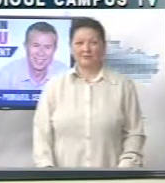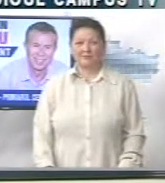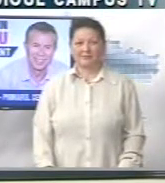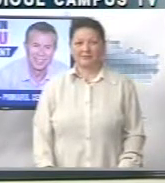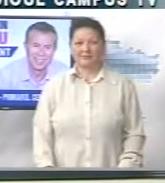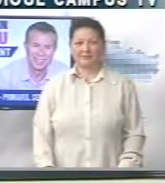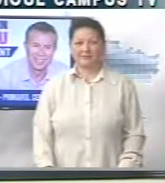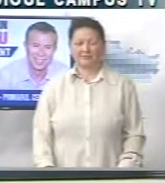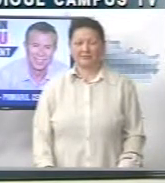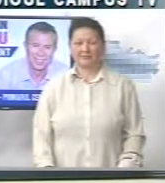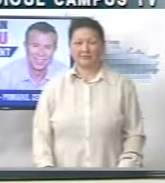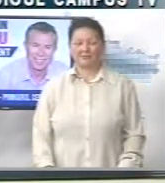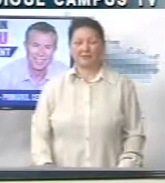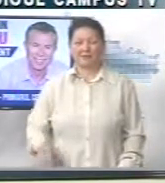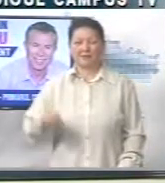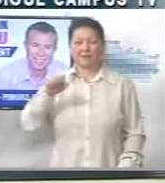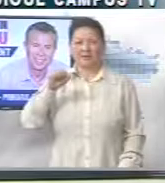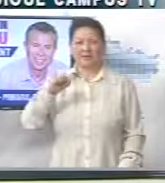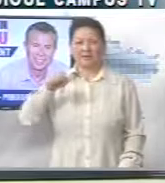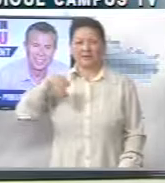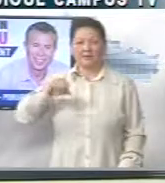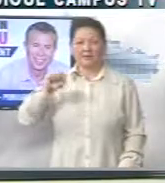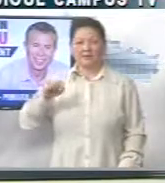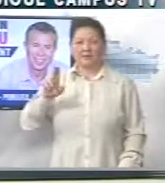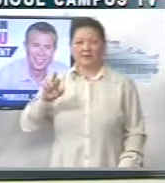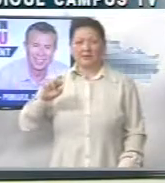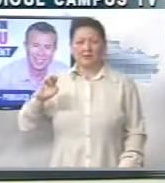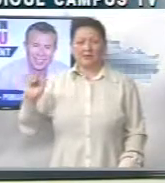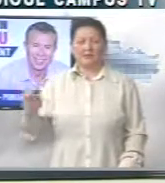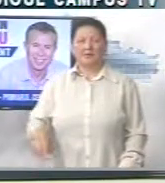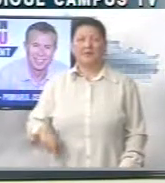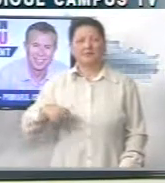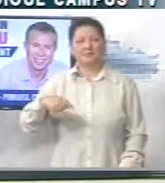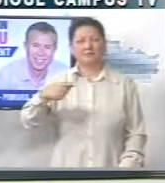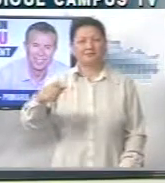Mesajele continuă să curgă. Bună seara,